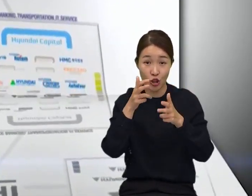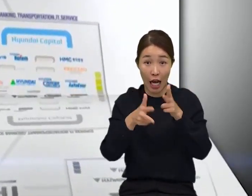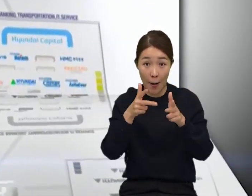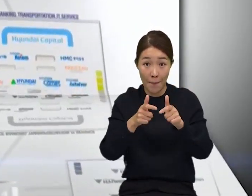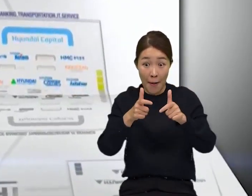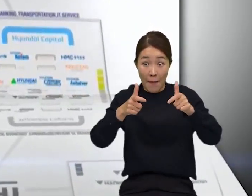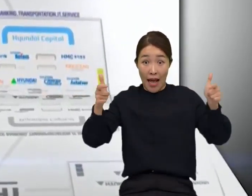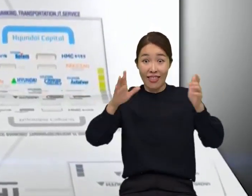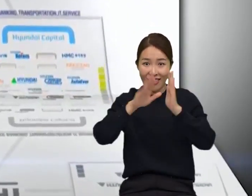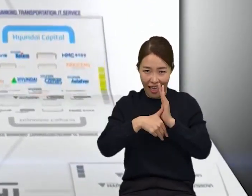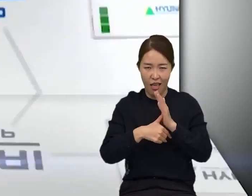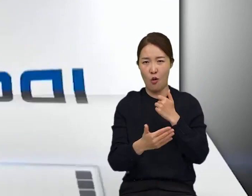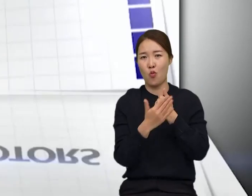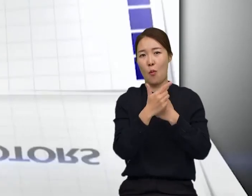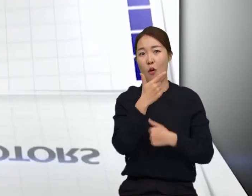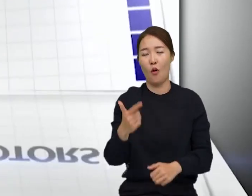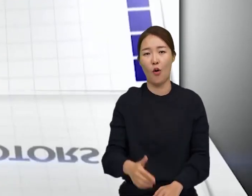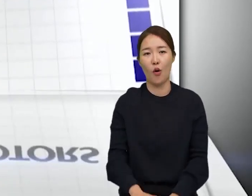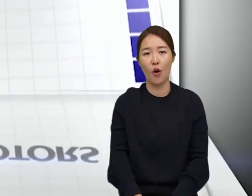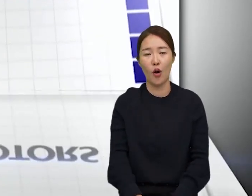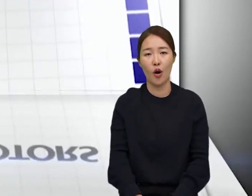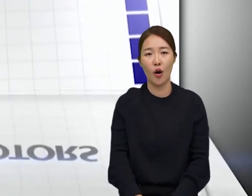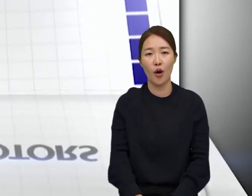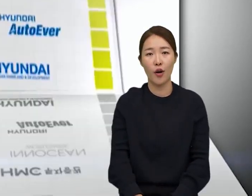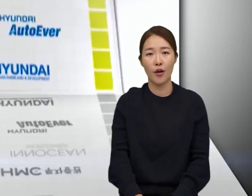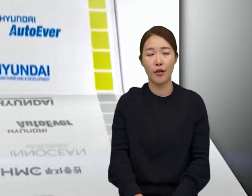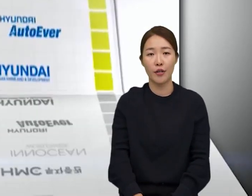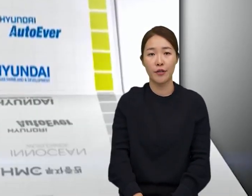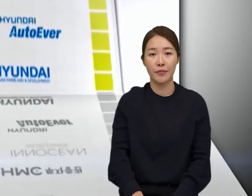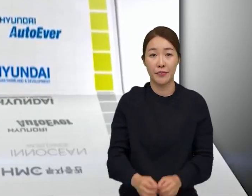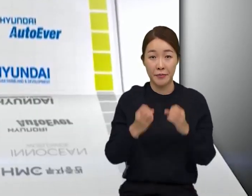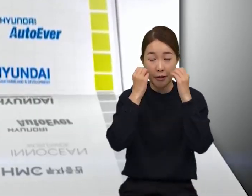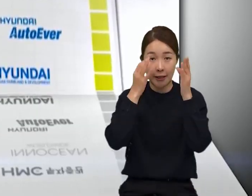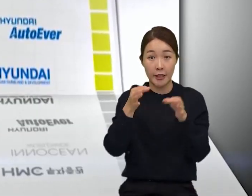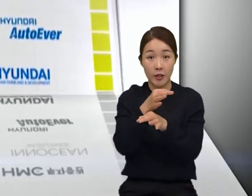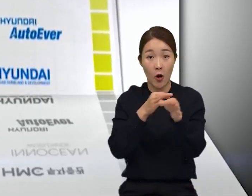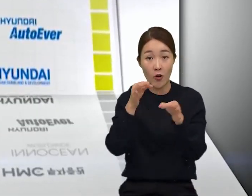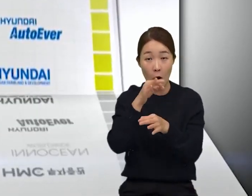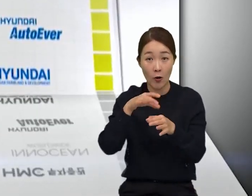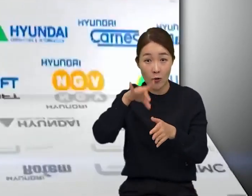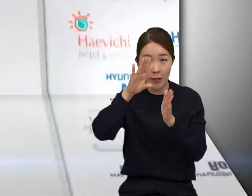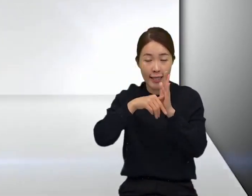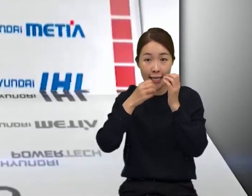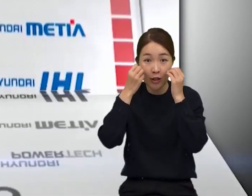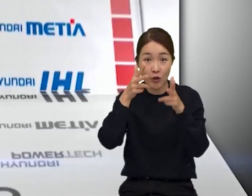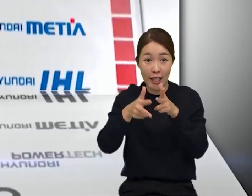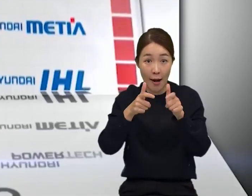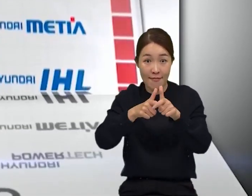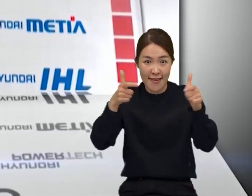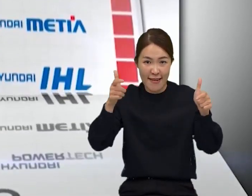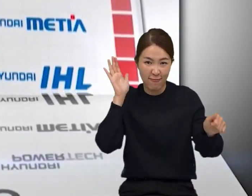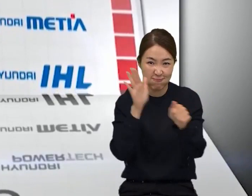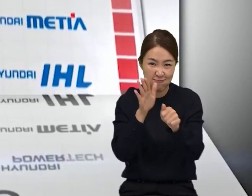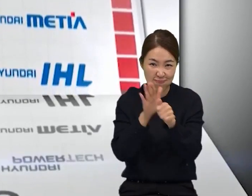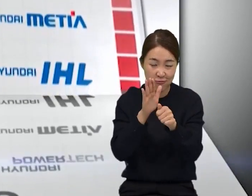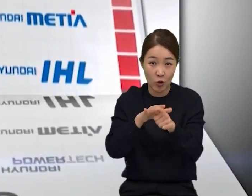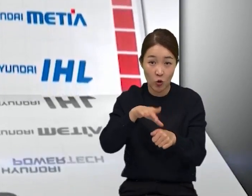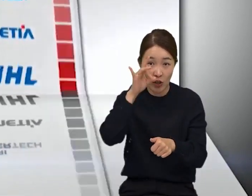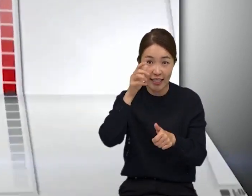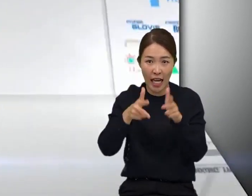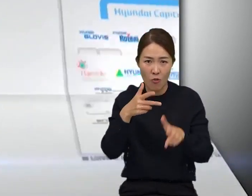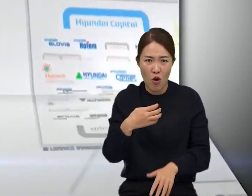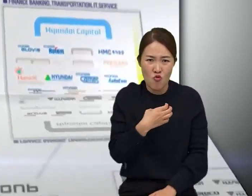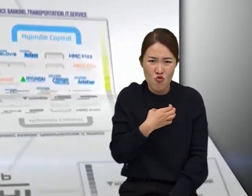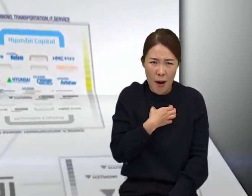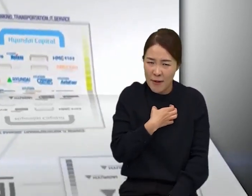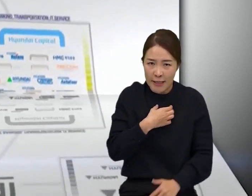사업에 진출할 때 그러했다. 이 선단식 경영은 조기에 신규 사업의 역량을 구축하고